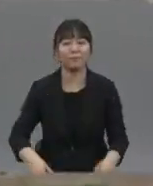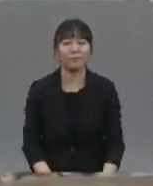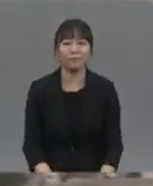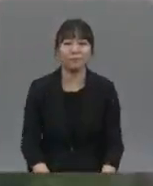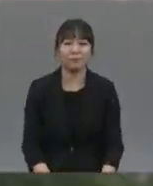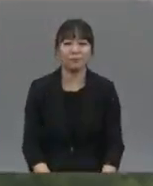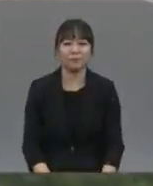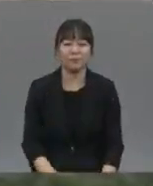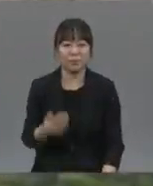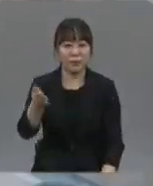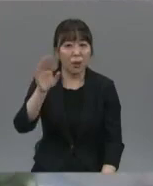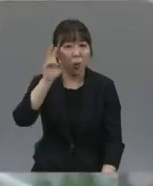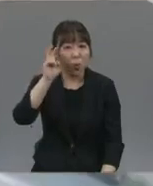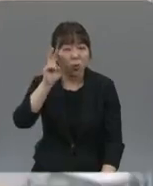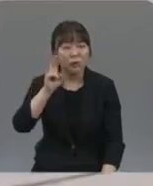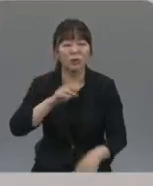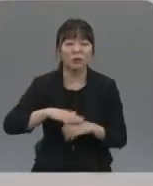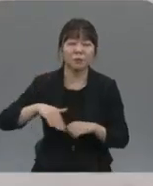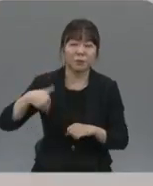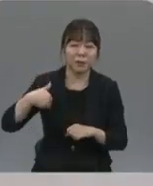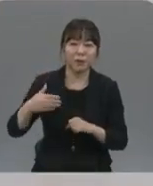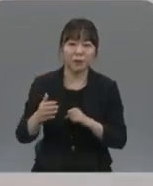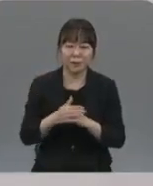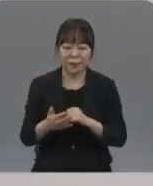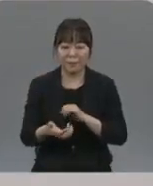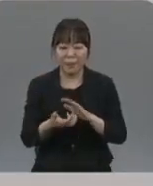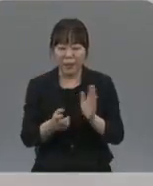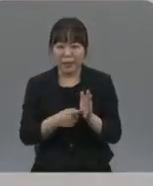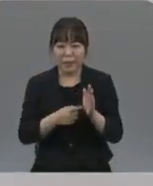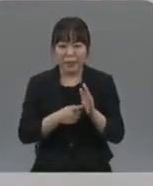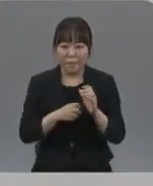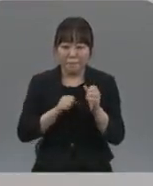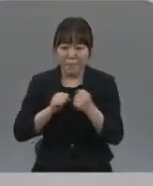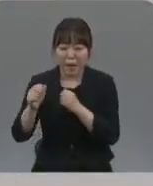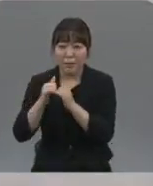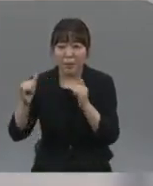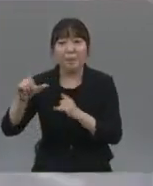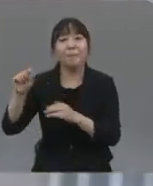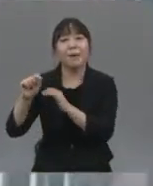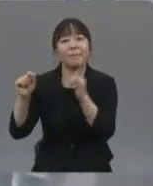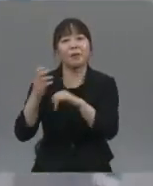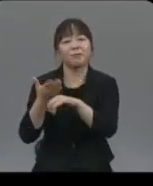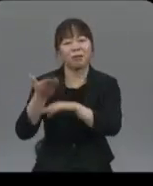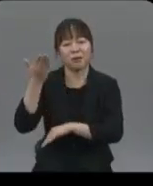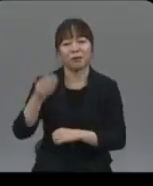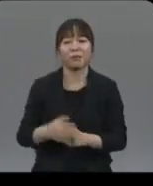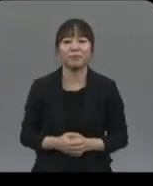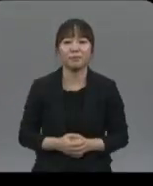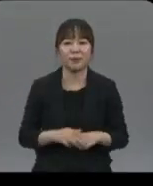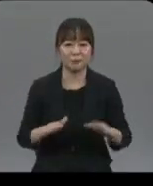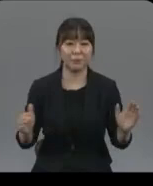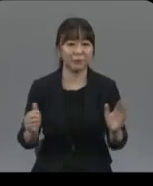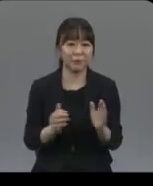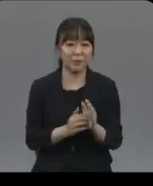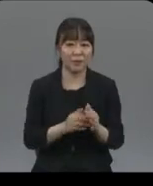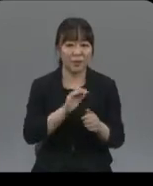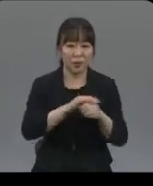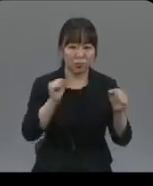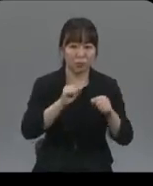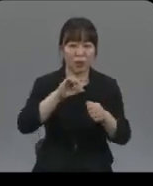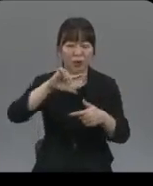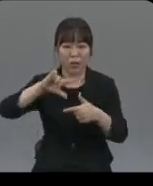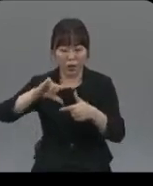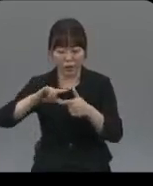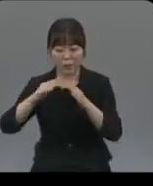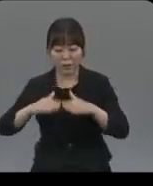求所有机构保持应急工作机制，直到台风离开。中央灾难安全对策本部表示，为应对正